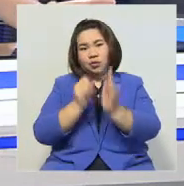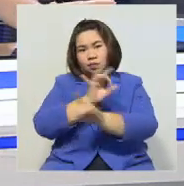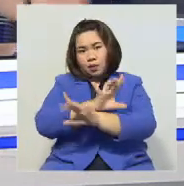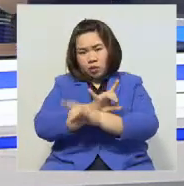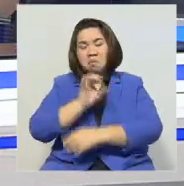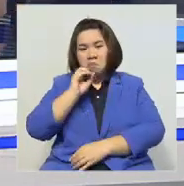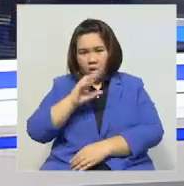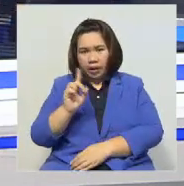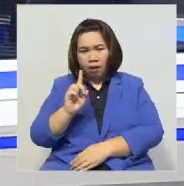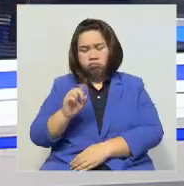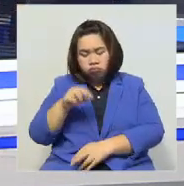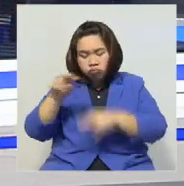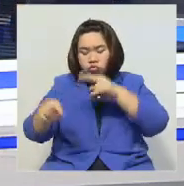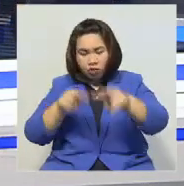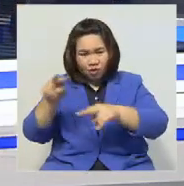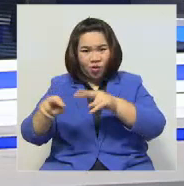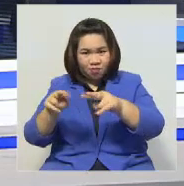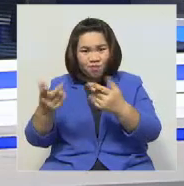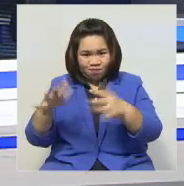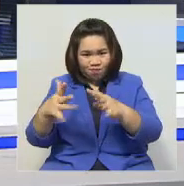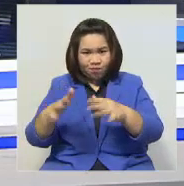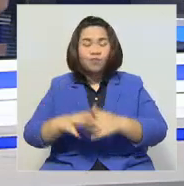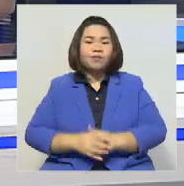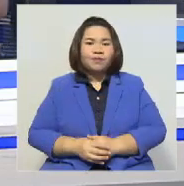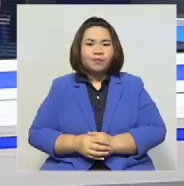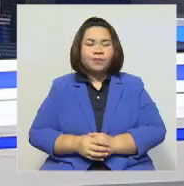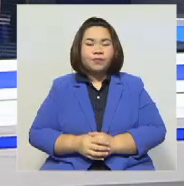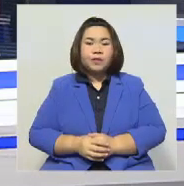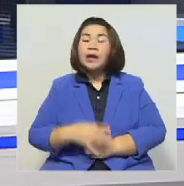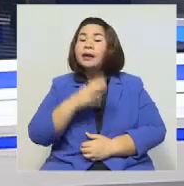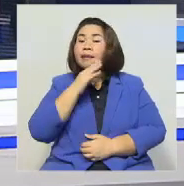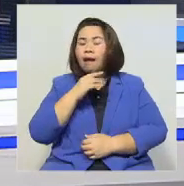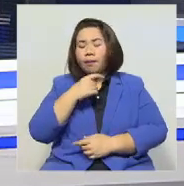บุรียืนยันว่าเราก็เข้าไปสำรวจแล้วนะคะหลังจากนี้เนี่ยเดี๋ยวพอสถาน